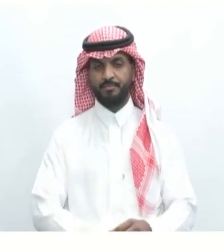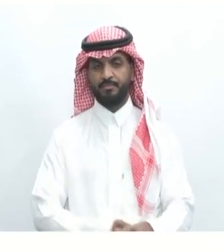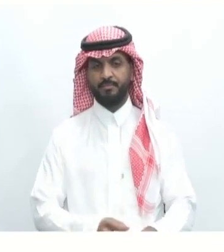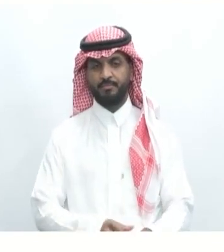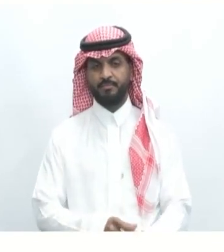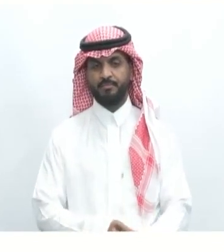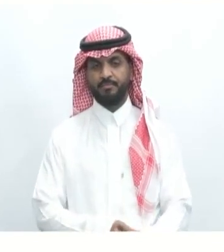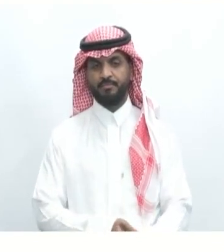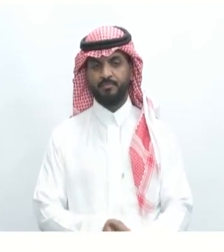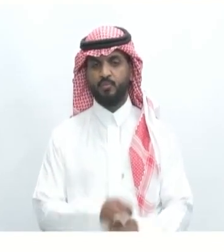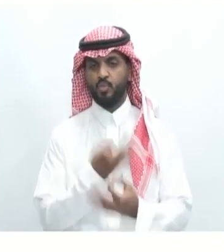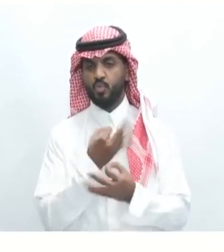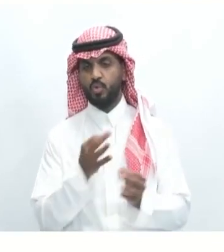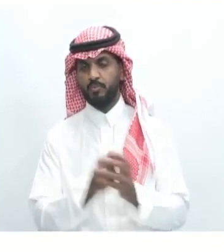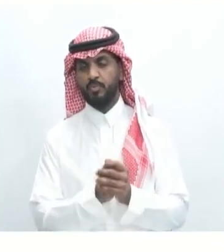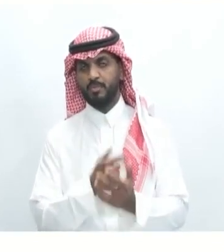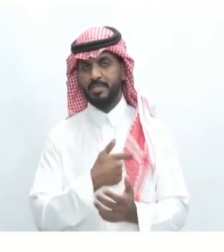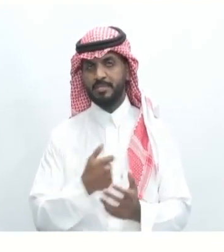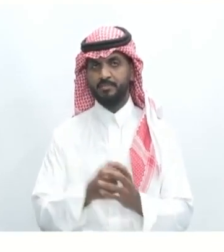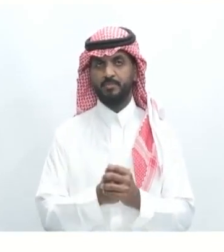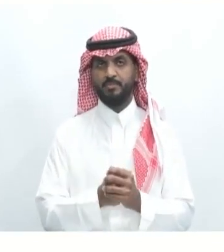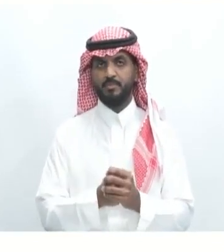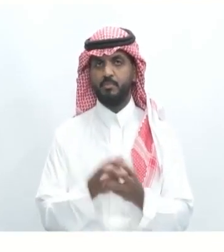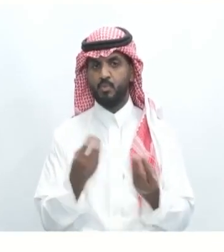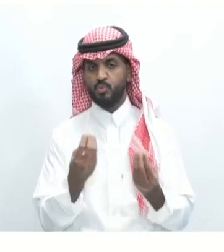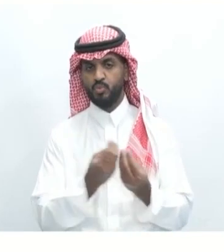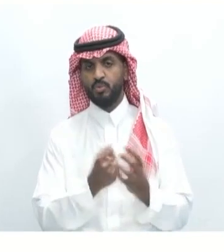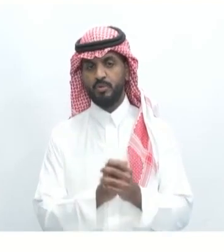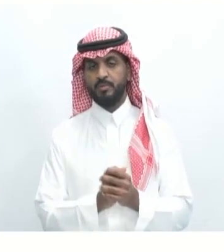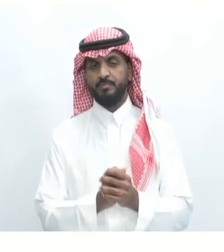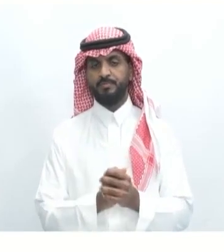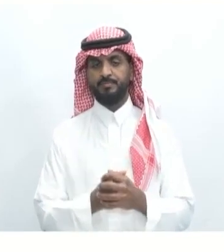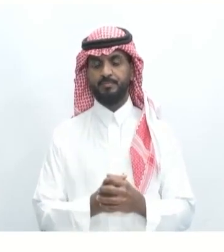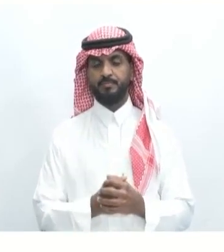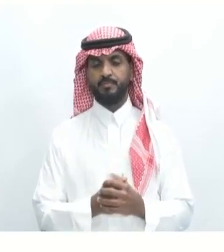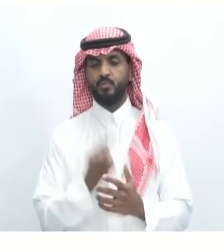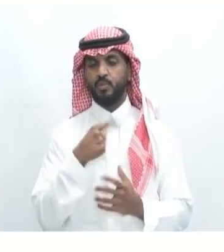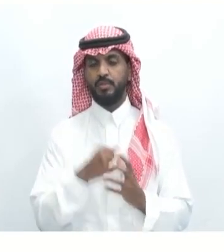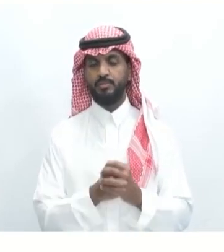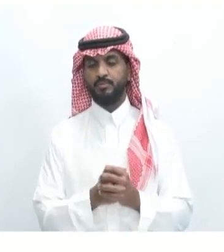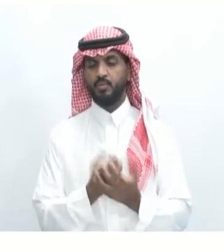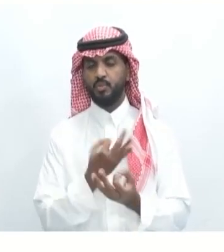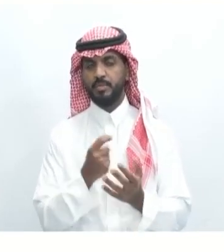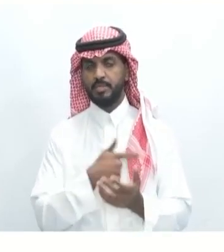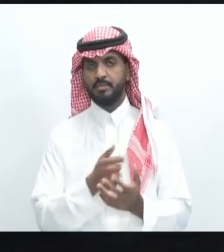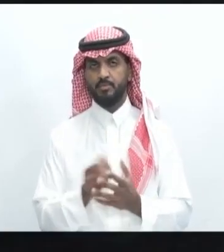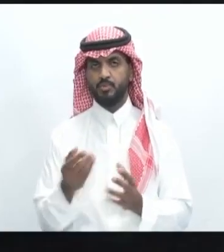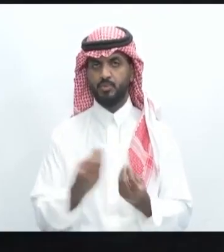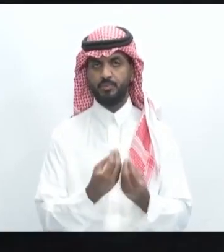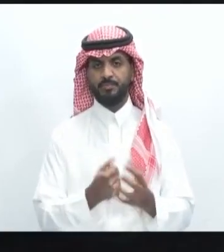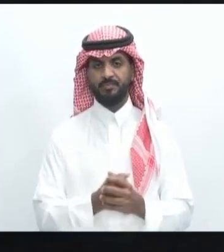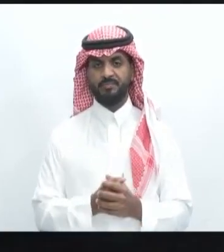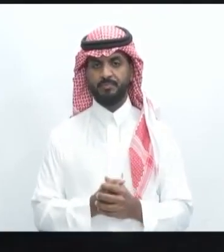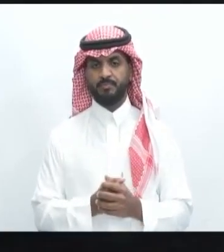العمل اكملوا بالاسم الموصول المناسب هنا معا اذا نريد ان نكمل بماذا بالاسم الموصول